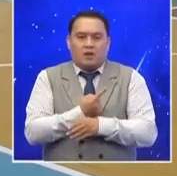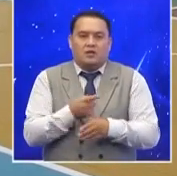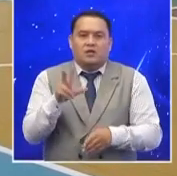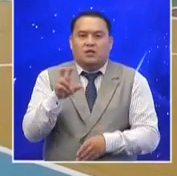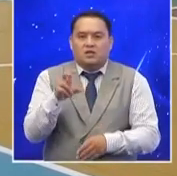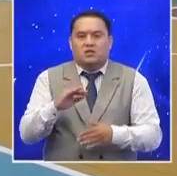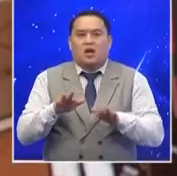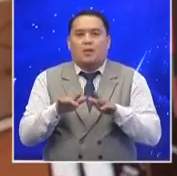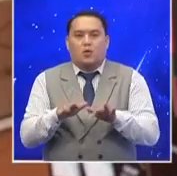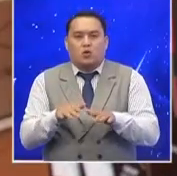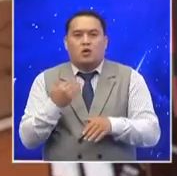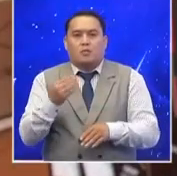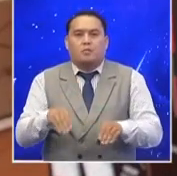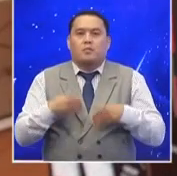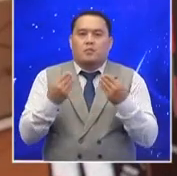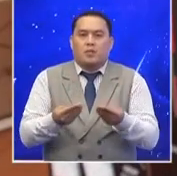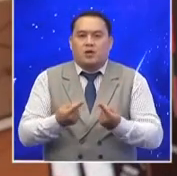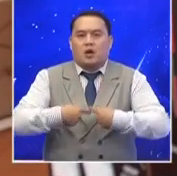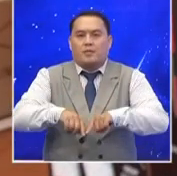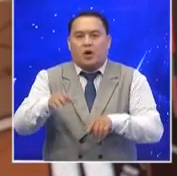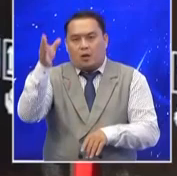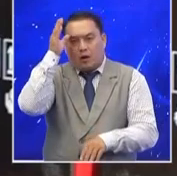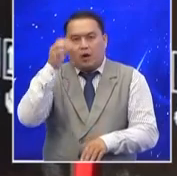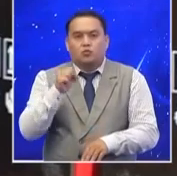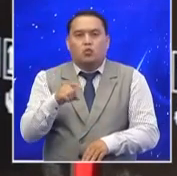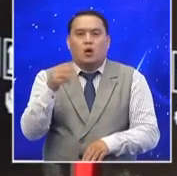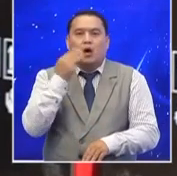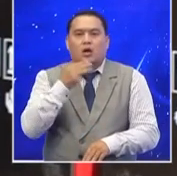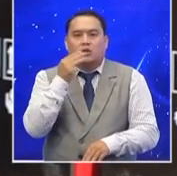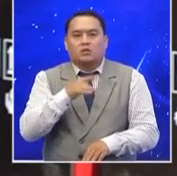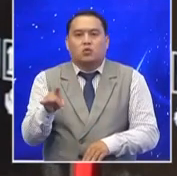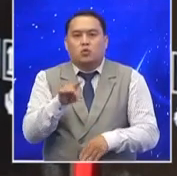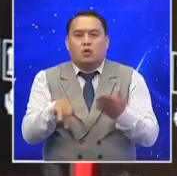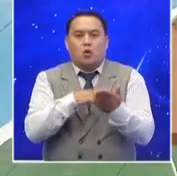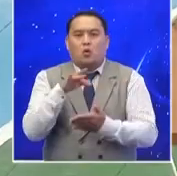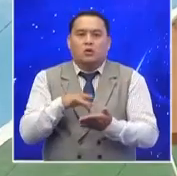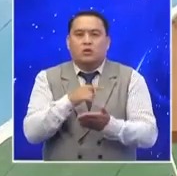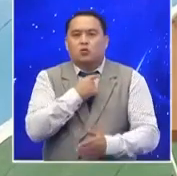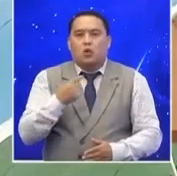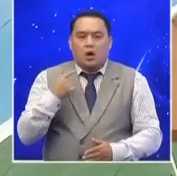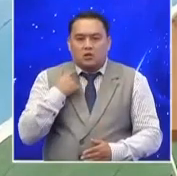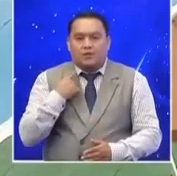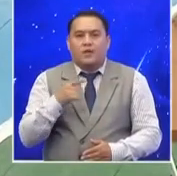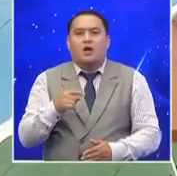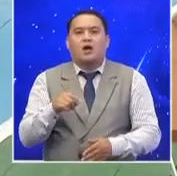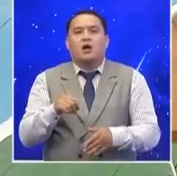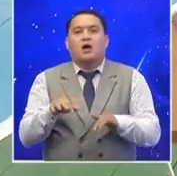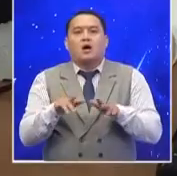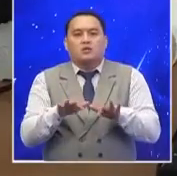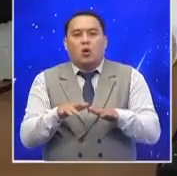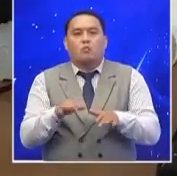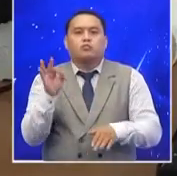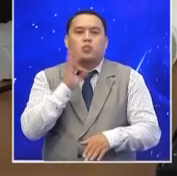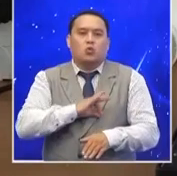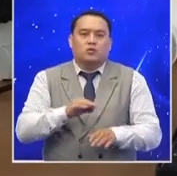300 компьютеров. Ее передадут в местные отделы образования Аксуского, Каратальского районов и города Талдыкурган. Преимущественно электроника пойдет